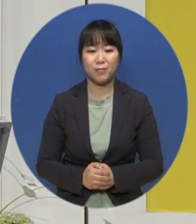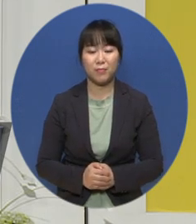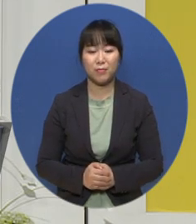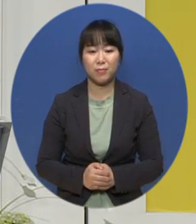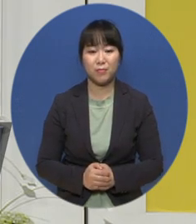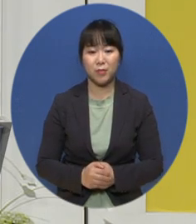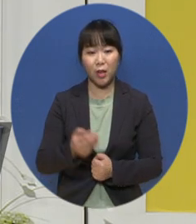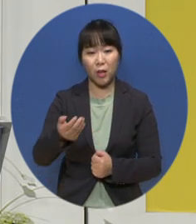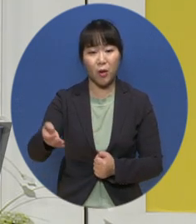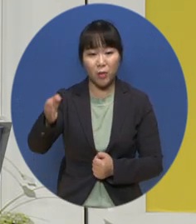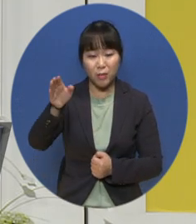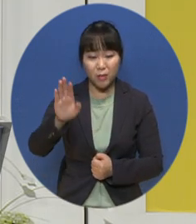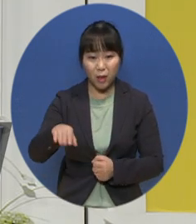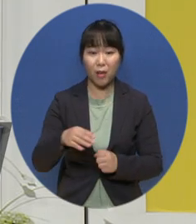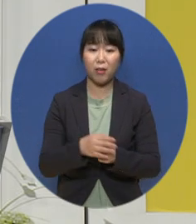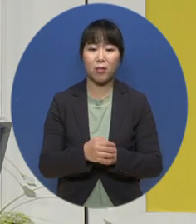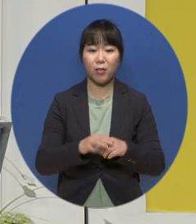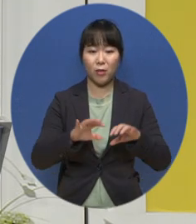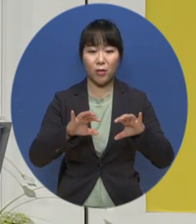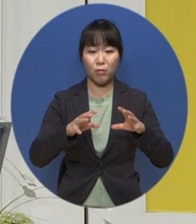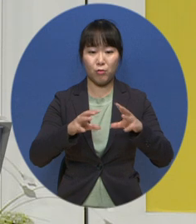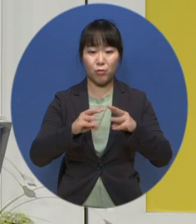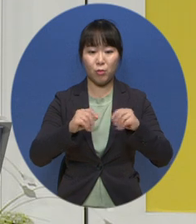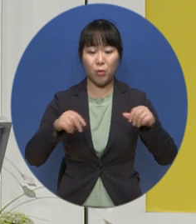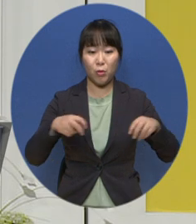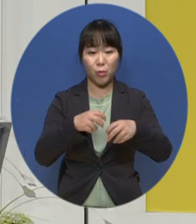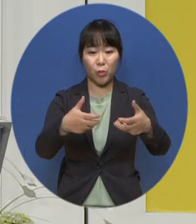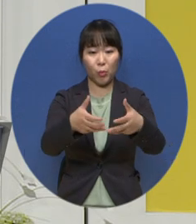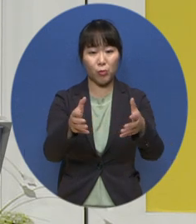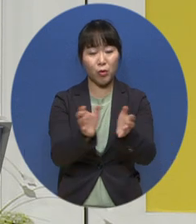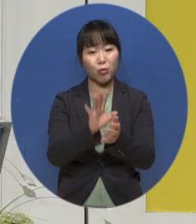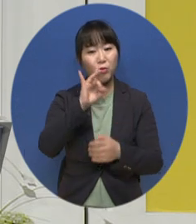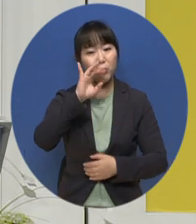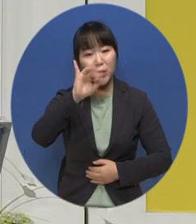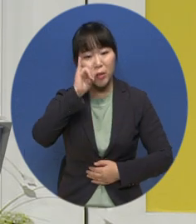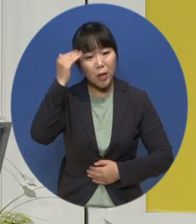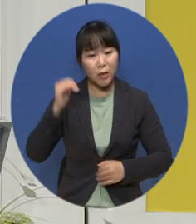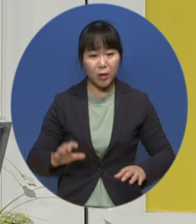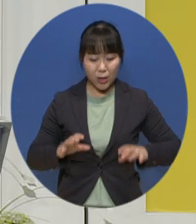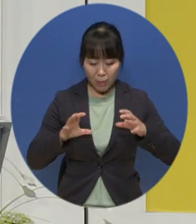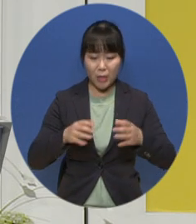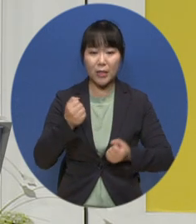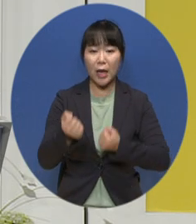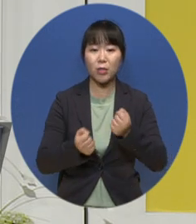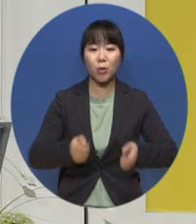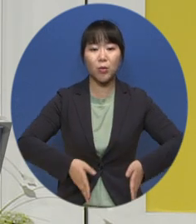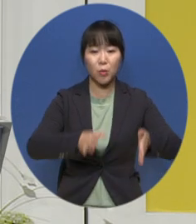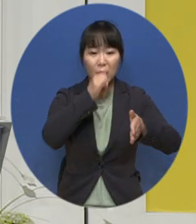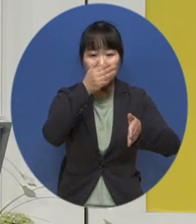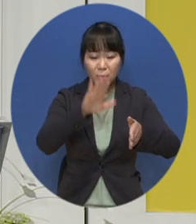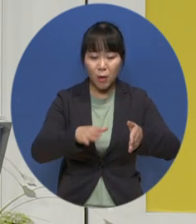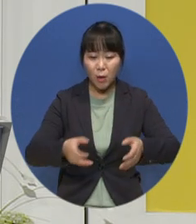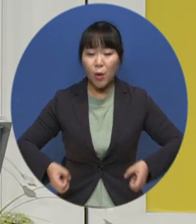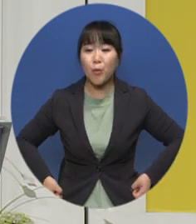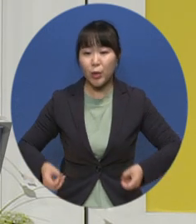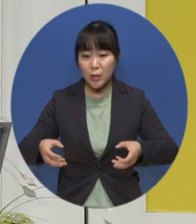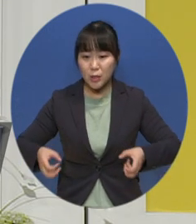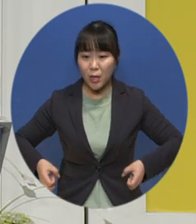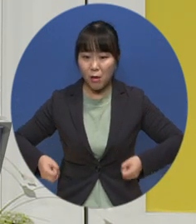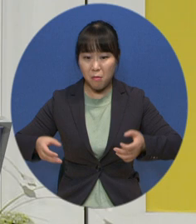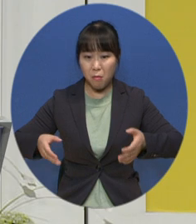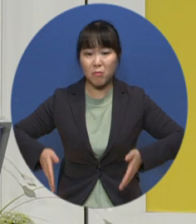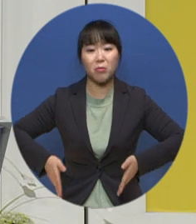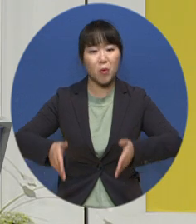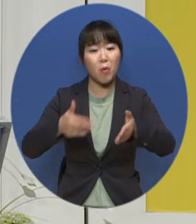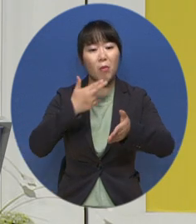입장인데 그럼 국토교통 2회 단 또 물어볼게 있어요 왜 대한민국 자전거 도로 있는데 휠체어도 넘는거 예